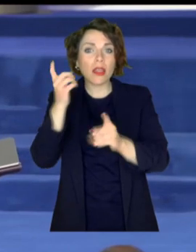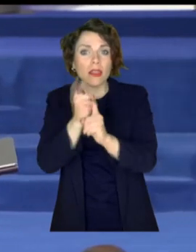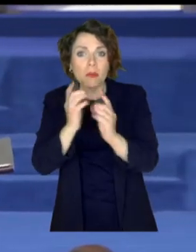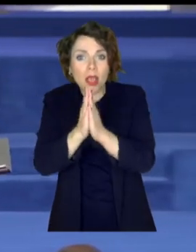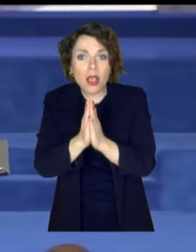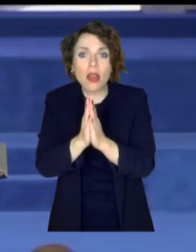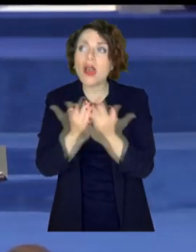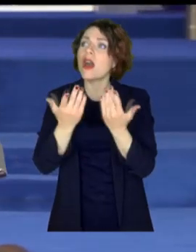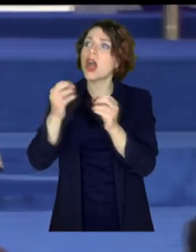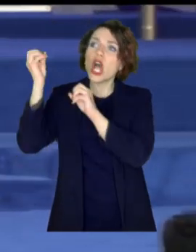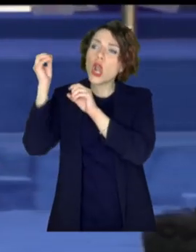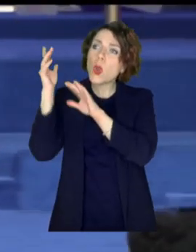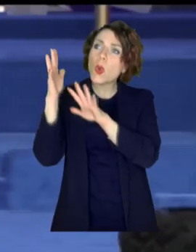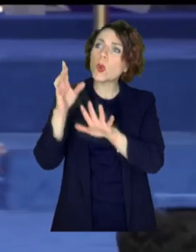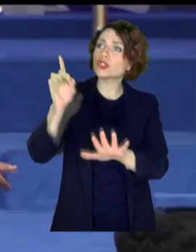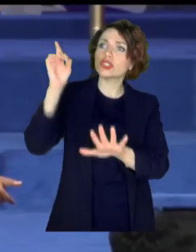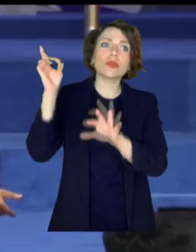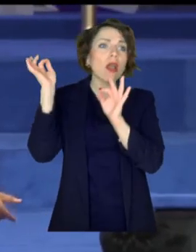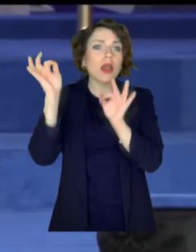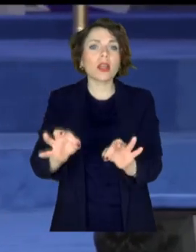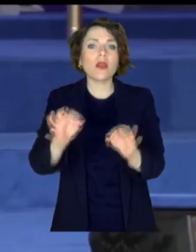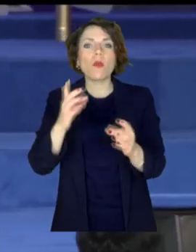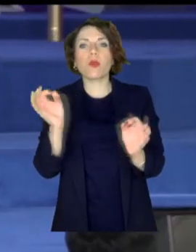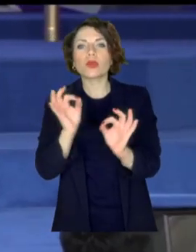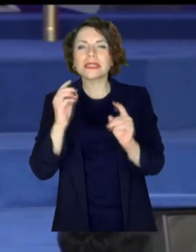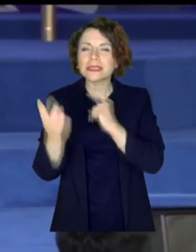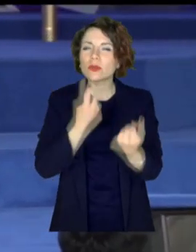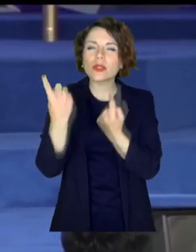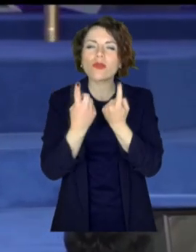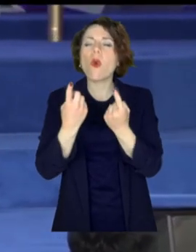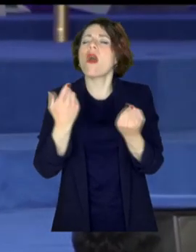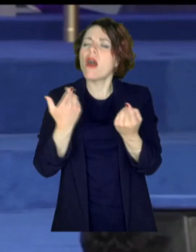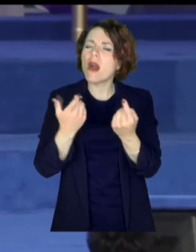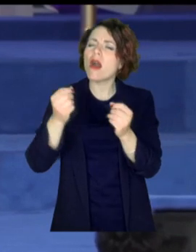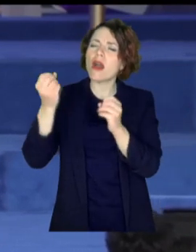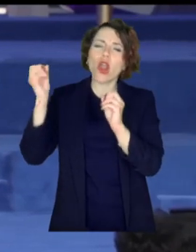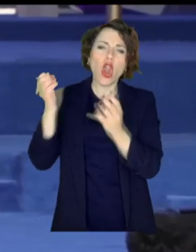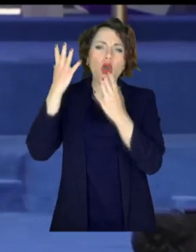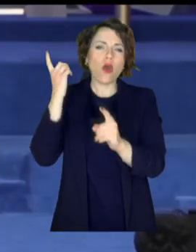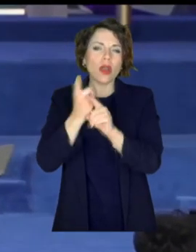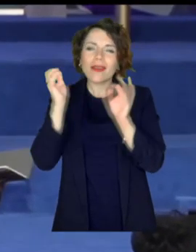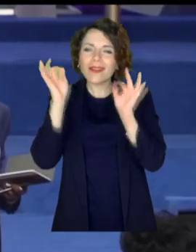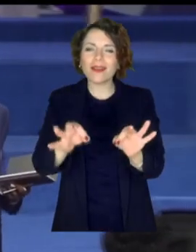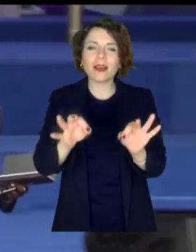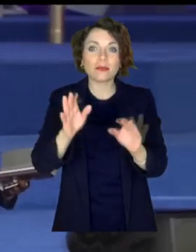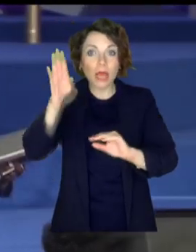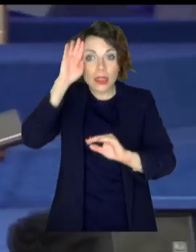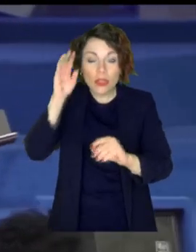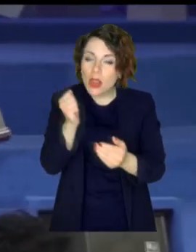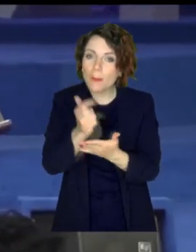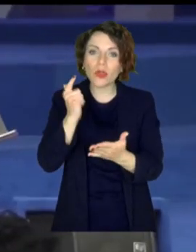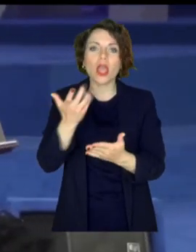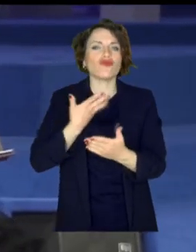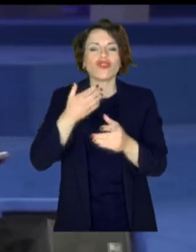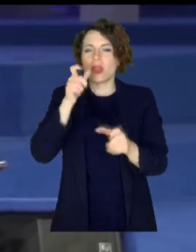pregare affinché la gloria di Dio si manifesti in quella situazione. Ascoltate bene perché è importantissimo. Tanti cristiani si trovano